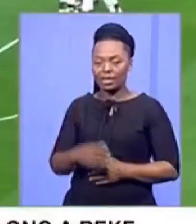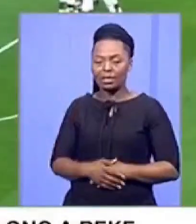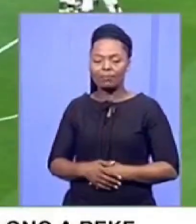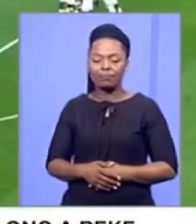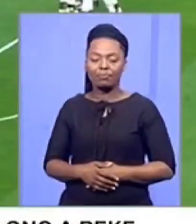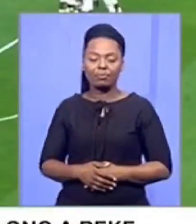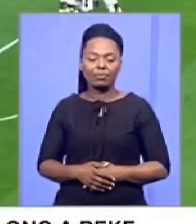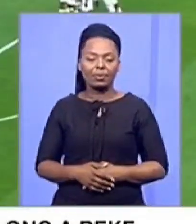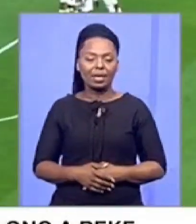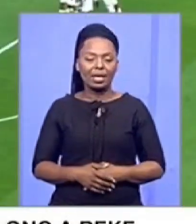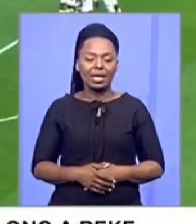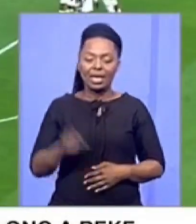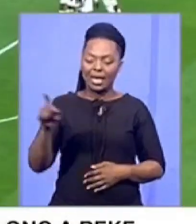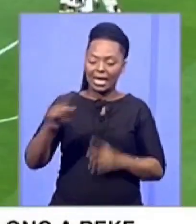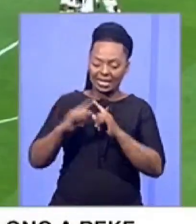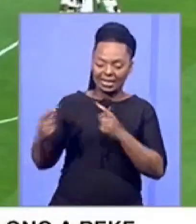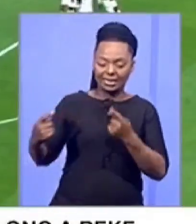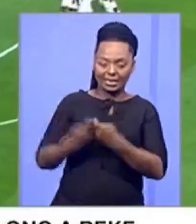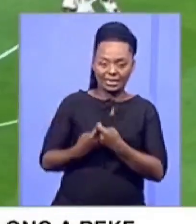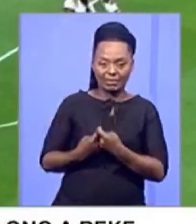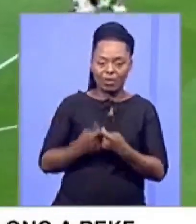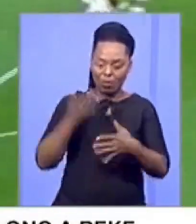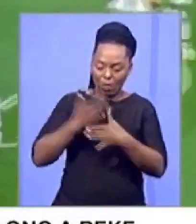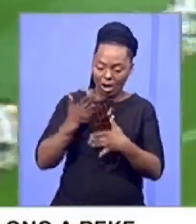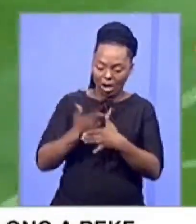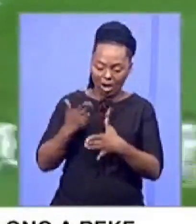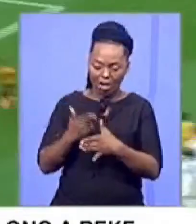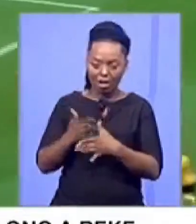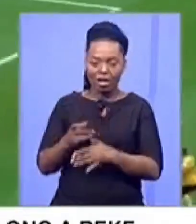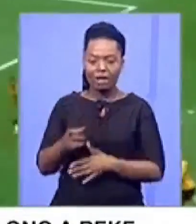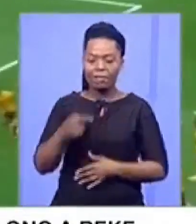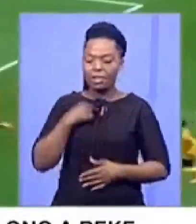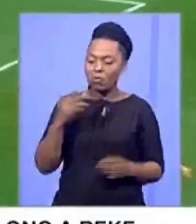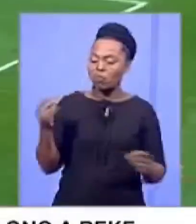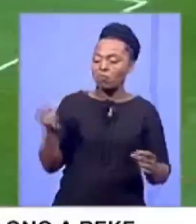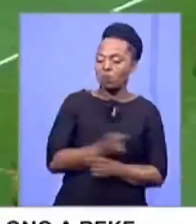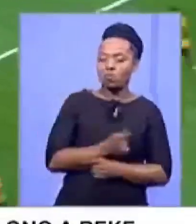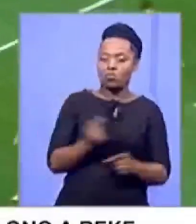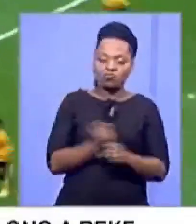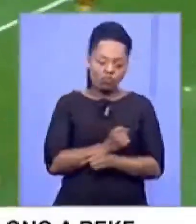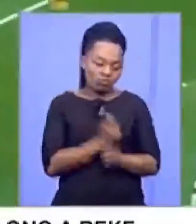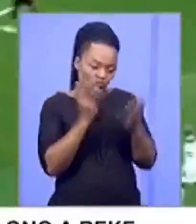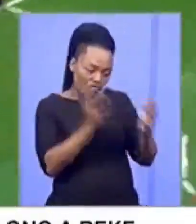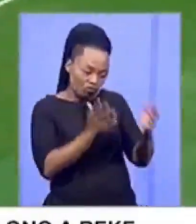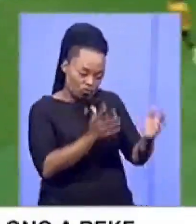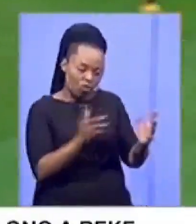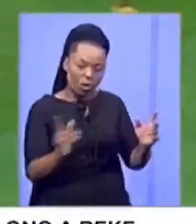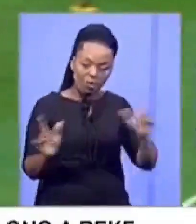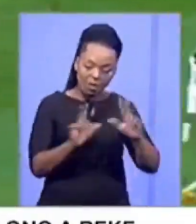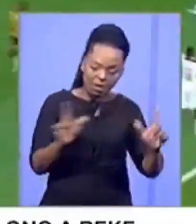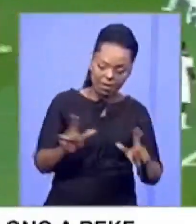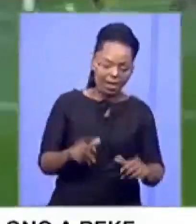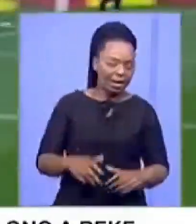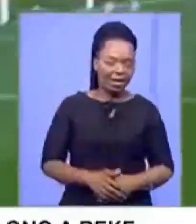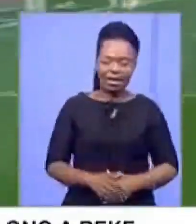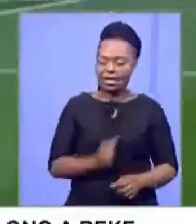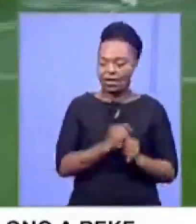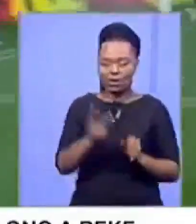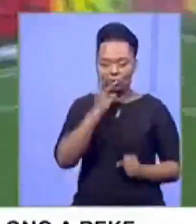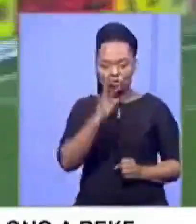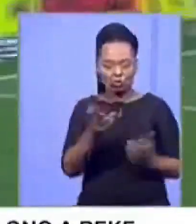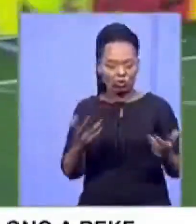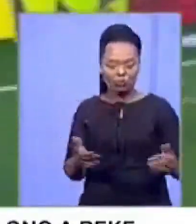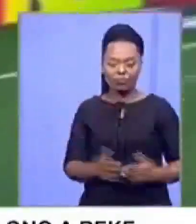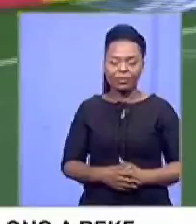ka mo sehlopha sena se sebeditseng ka ha ke bone ho tla ba le sehlopha se leng se tla khona ho lekanya record e